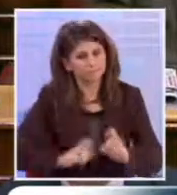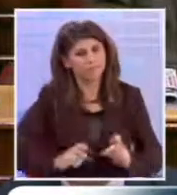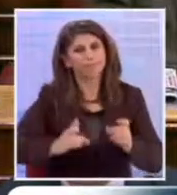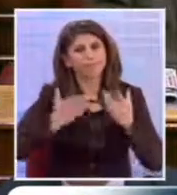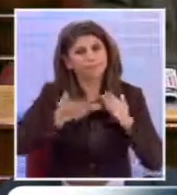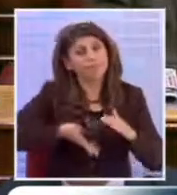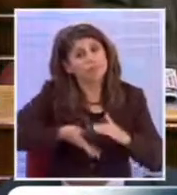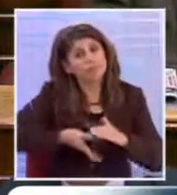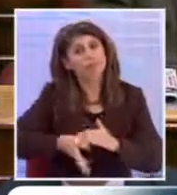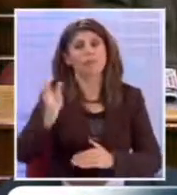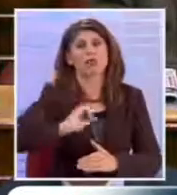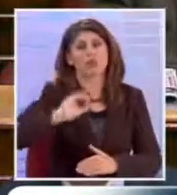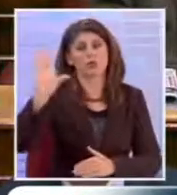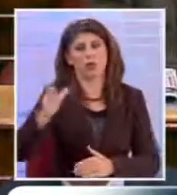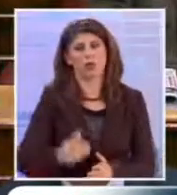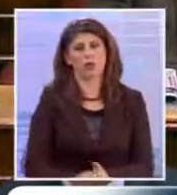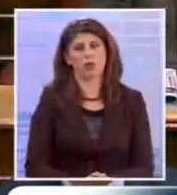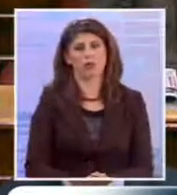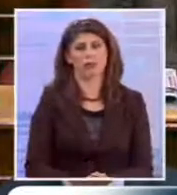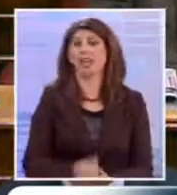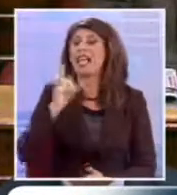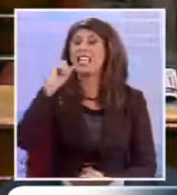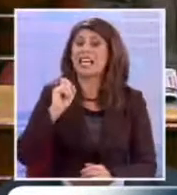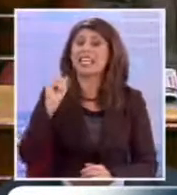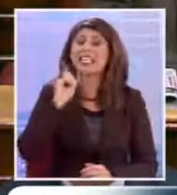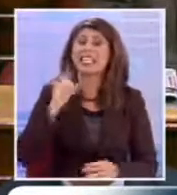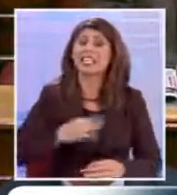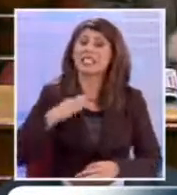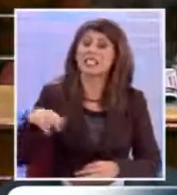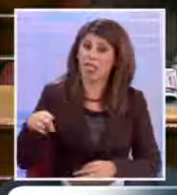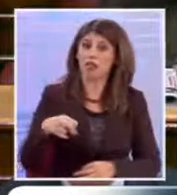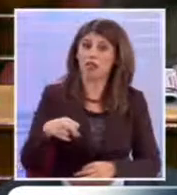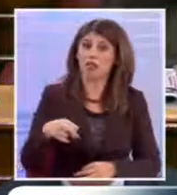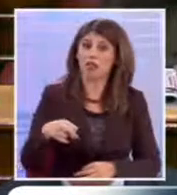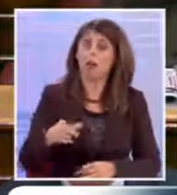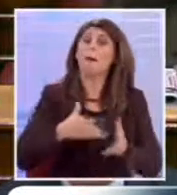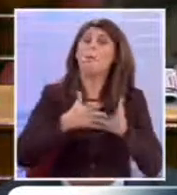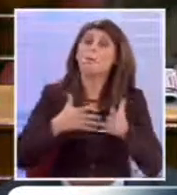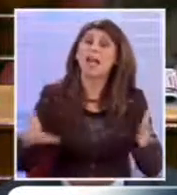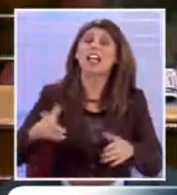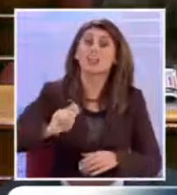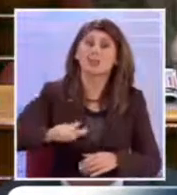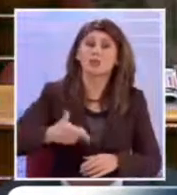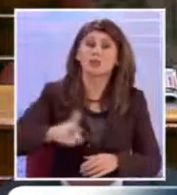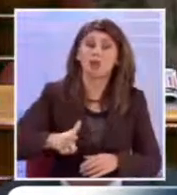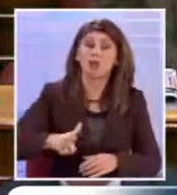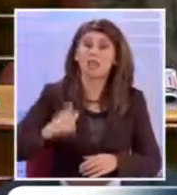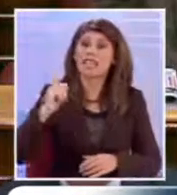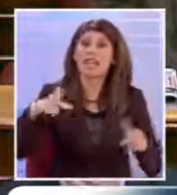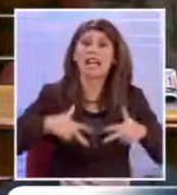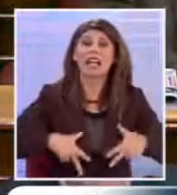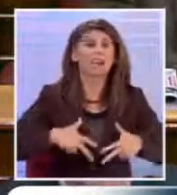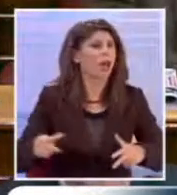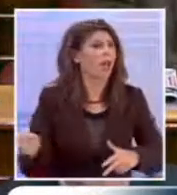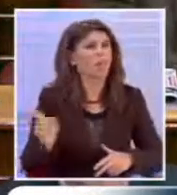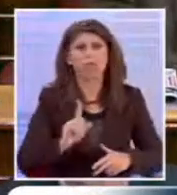στο εξωτερικό. Και ξέρετε, κυρίες και κύριοι συνάδελφοι, η μεγαλύτερη φτώχεια σε μια χώρα δεν